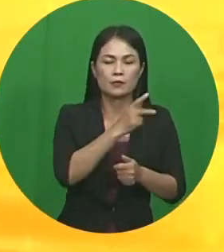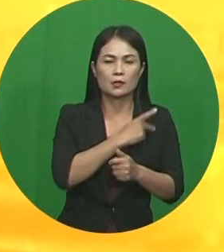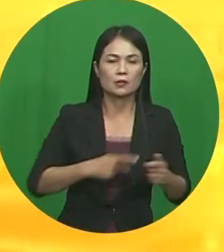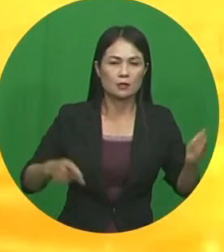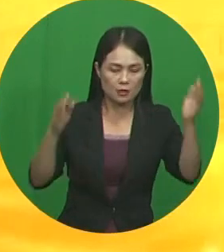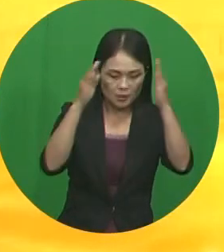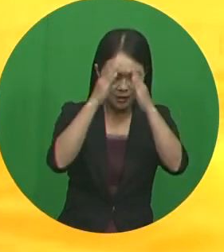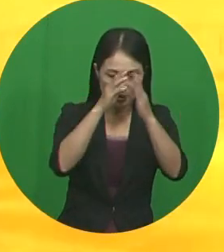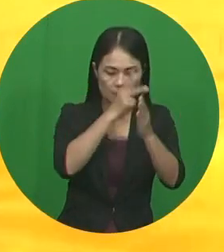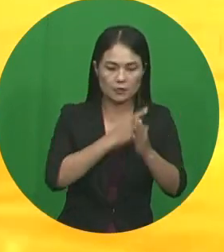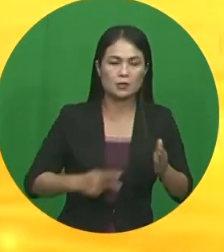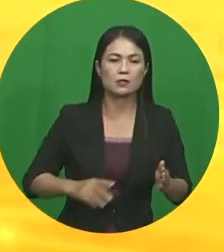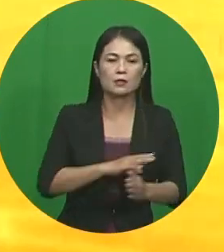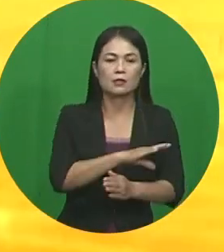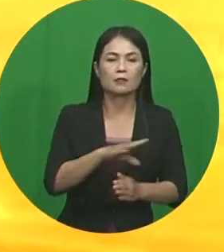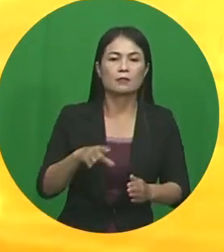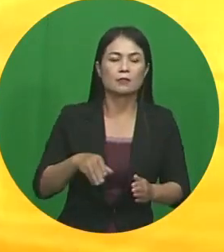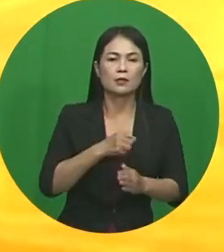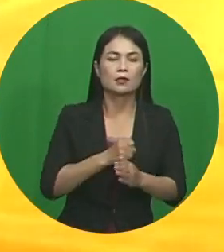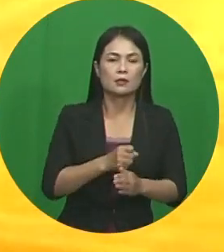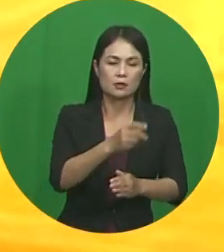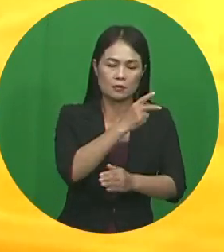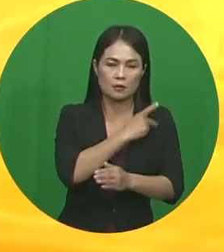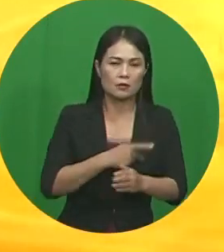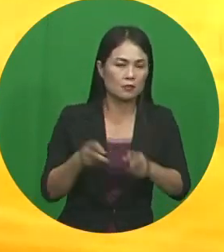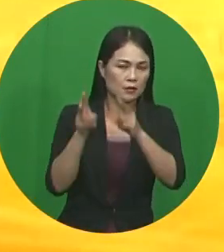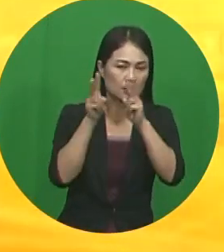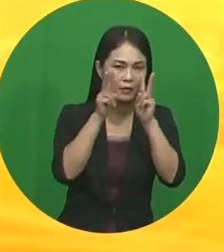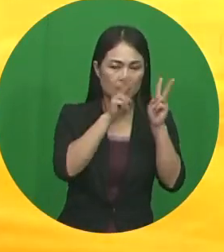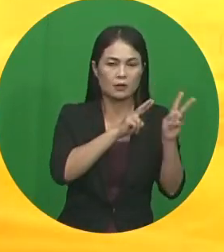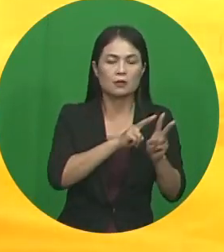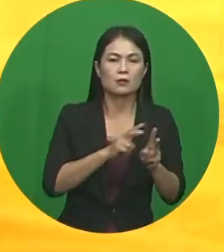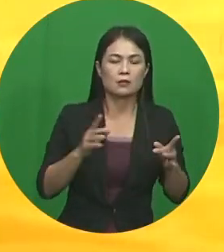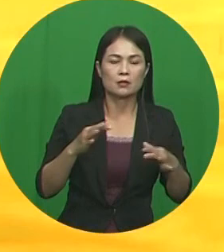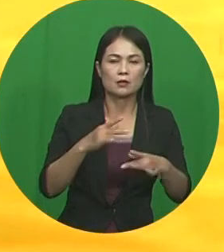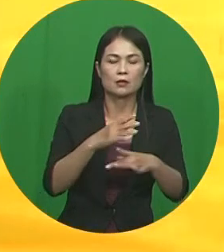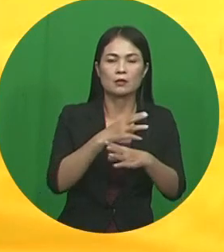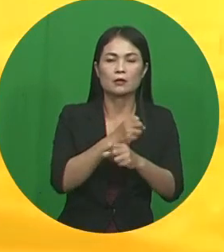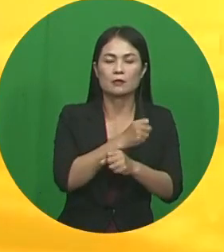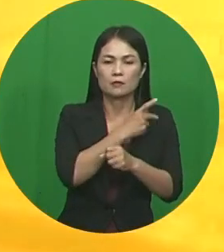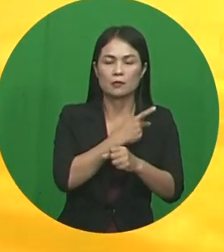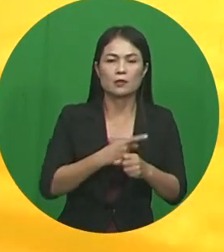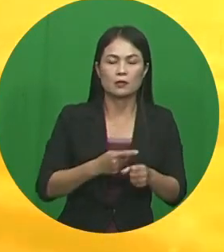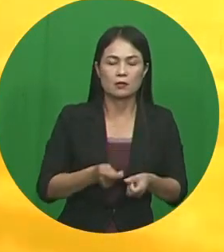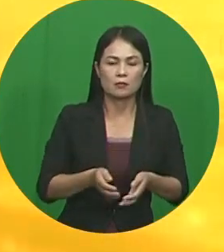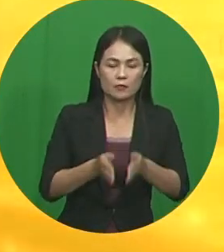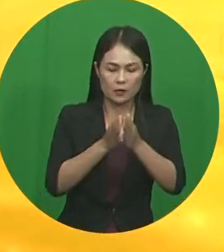សត្រនៃព្រះរាជាណាចក្រកម្ពុជាដែលស្ដេចយាងទតនឹងទស្សនានៅពេលនេះចាប់តែប៉ុណ្ណេះទូព្រះ